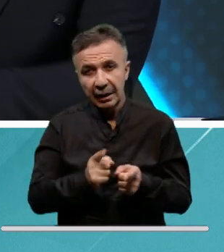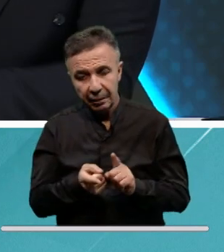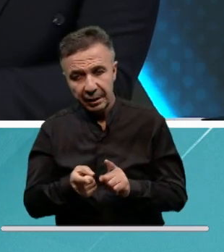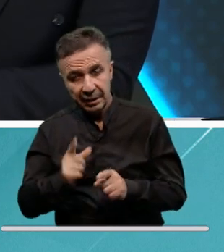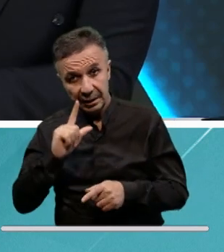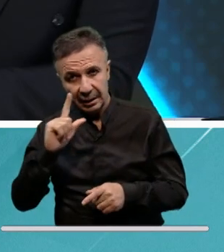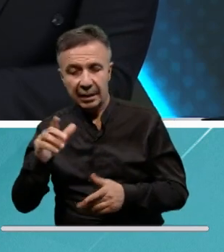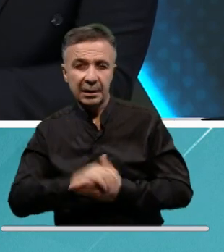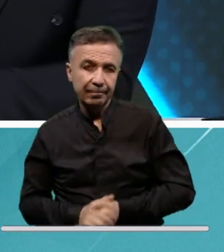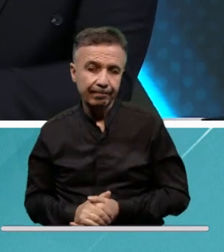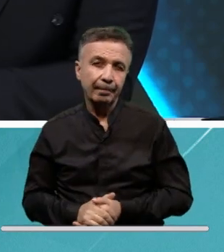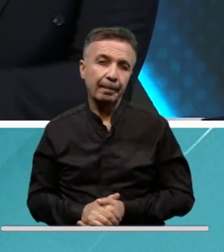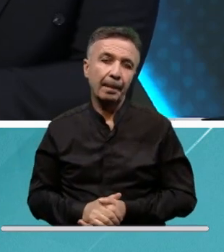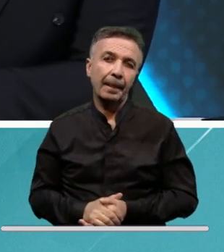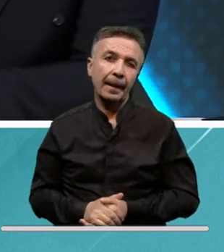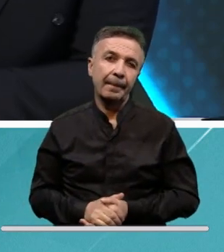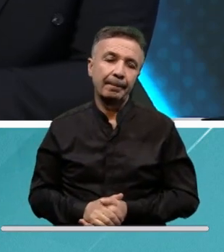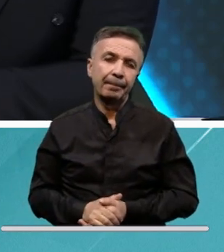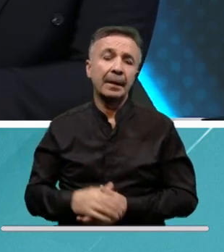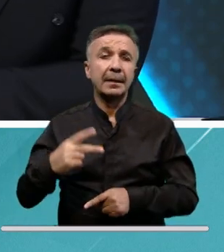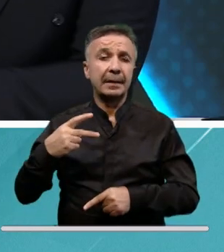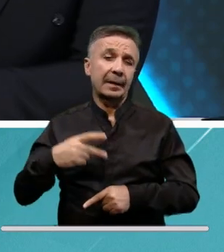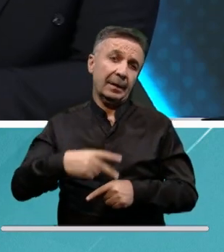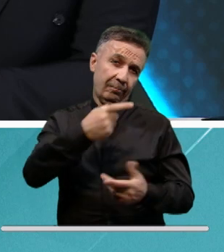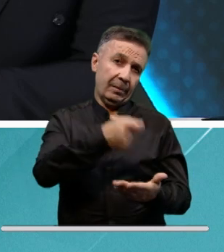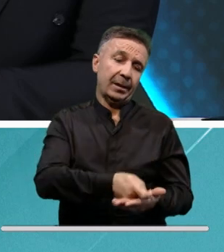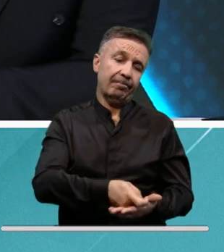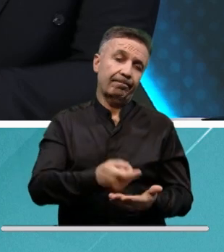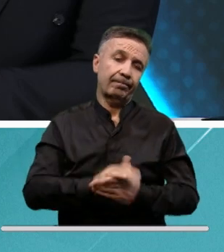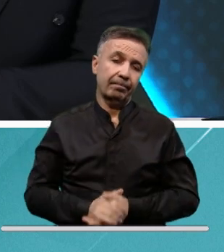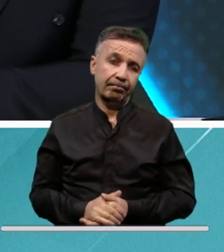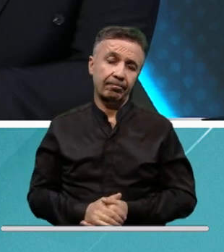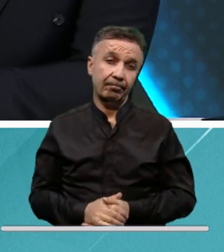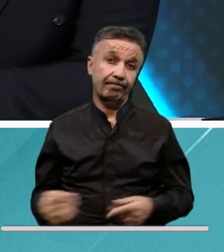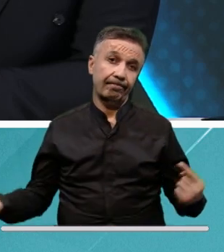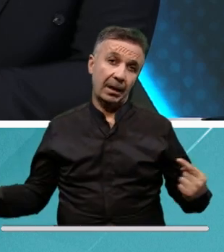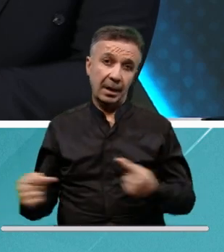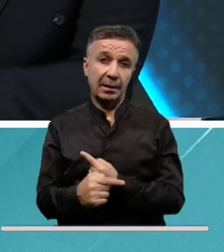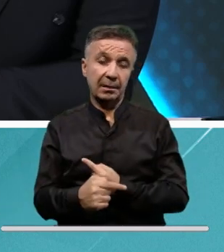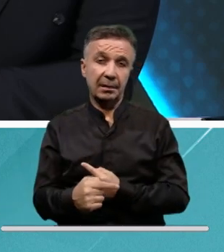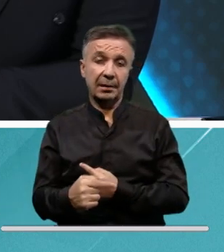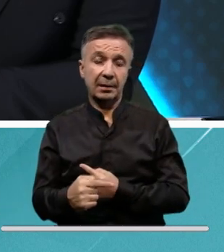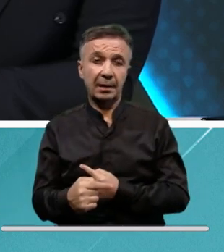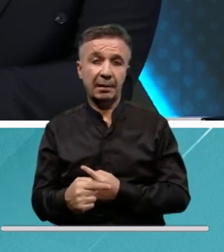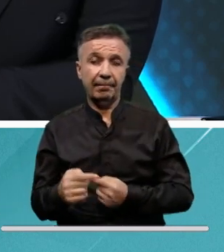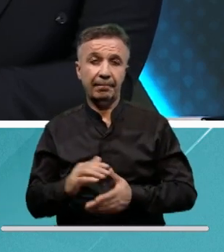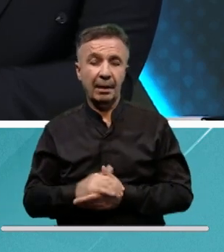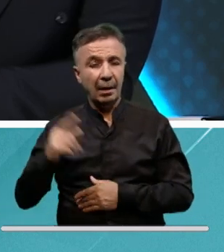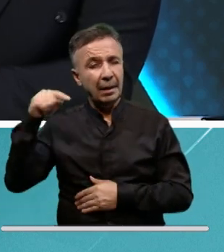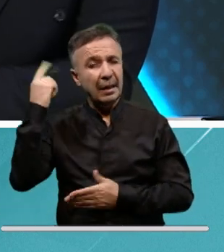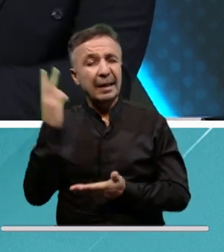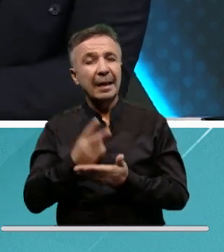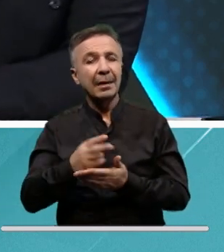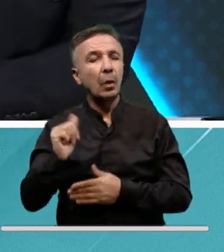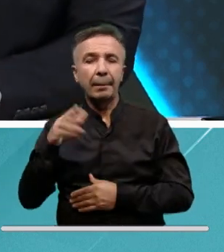Eee gerekir ki zekata konu olabilsin Aksi takdirde Salt niyette yeterli değildir